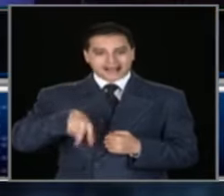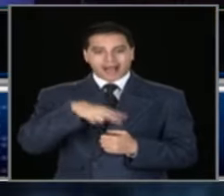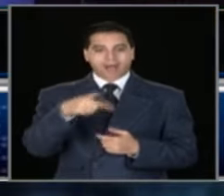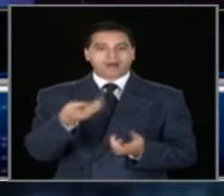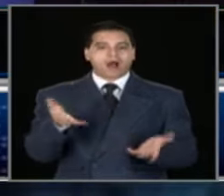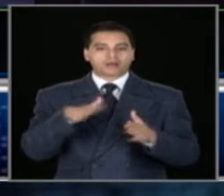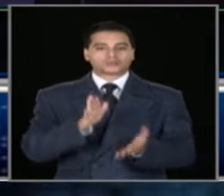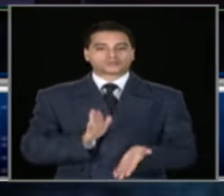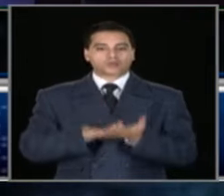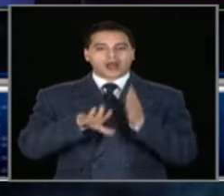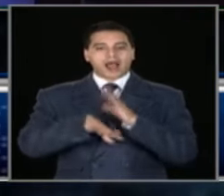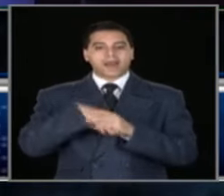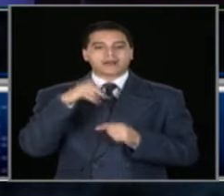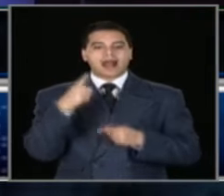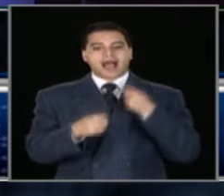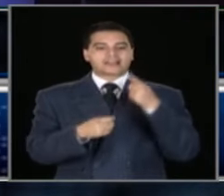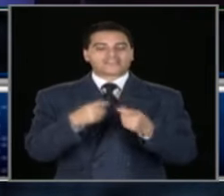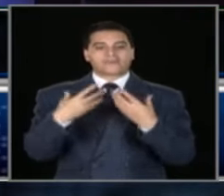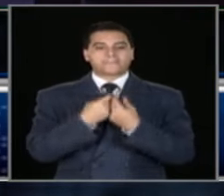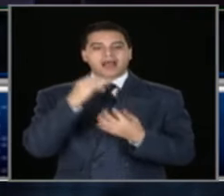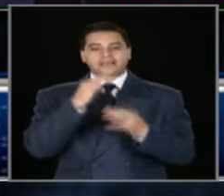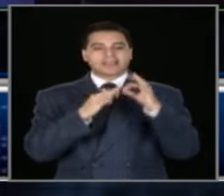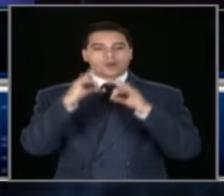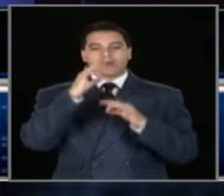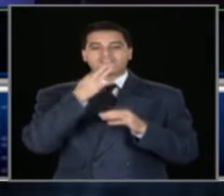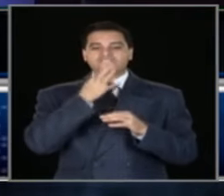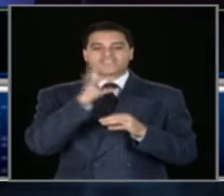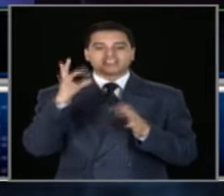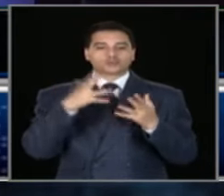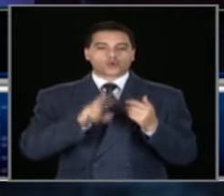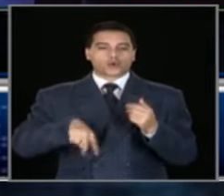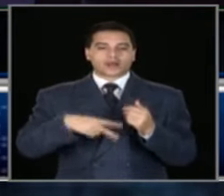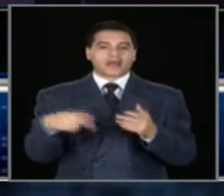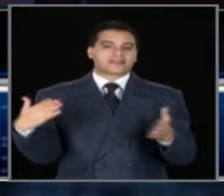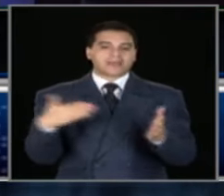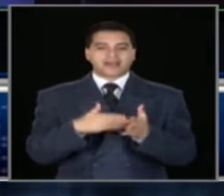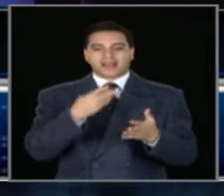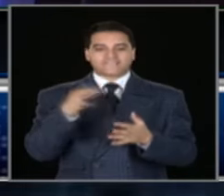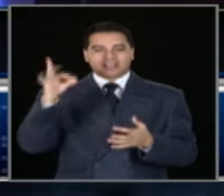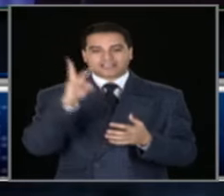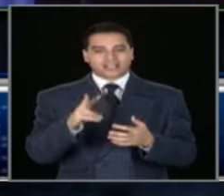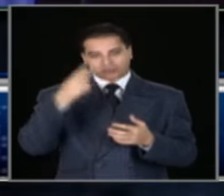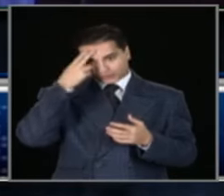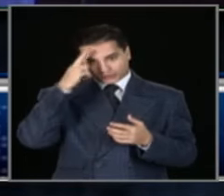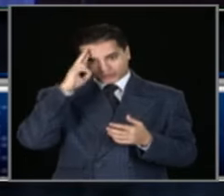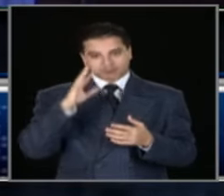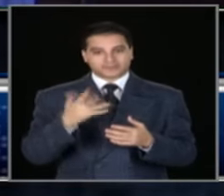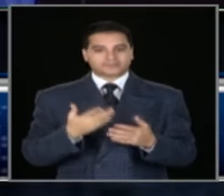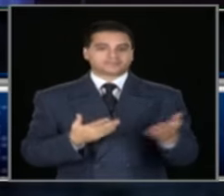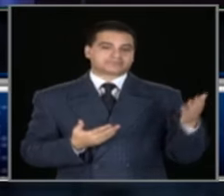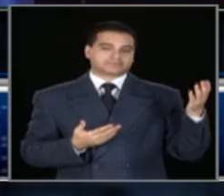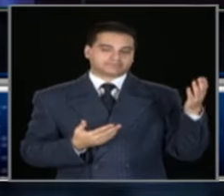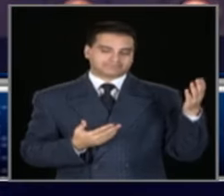من هو اللاعب الأكثر صناعة للأهداف في الدوري الفرنسي لكرة القدم حتى عام